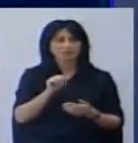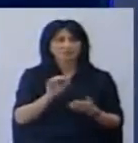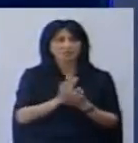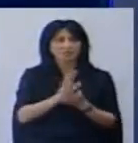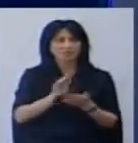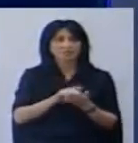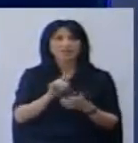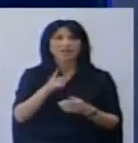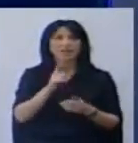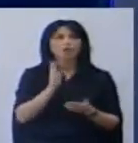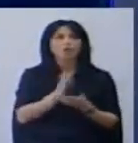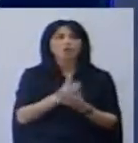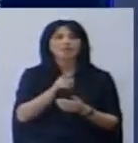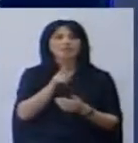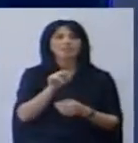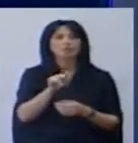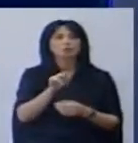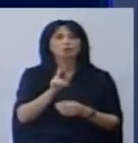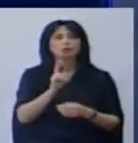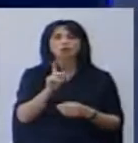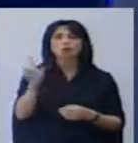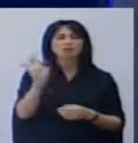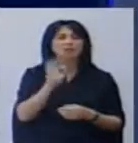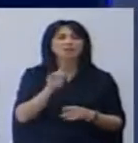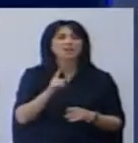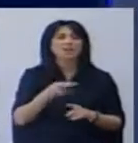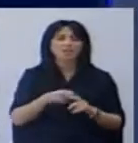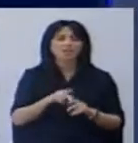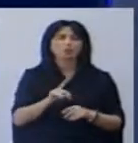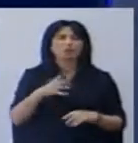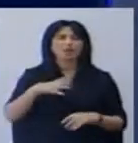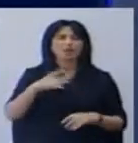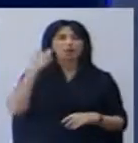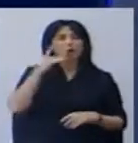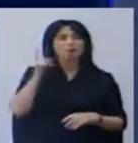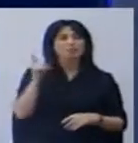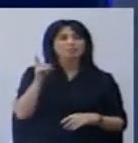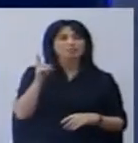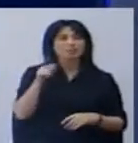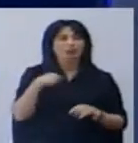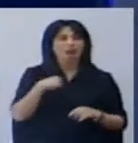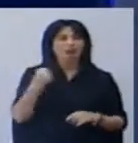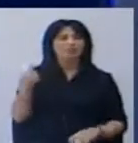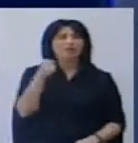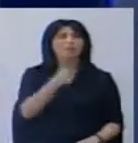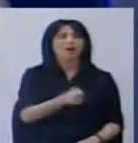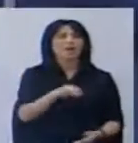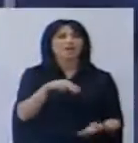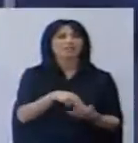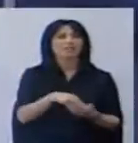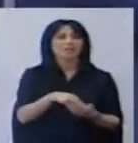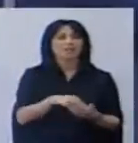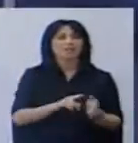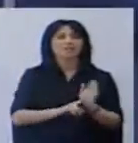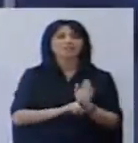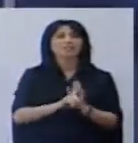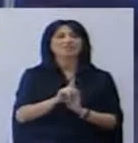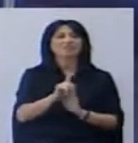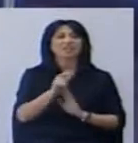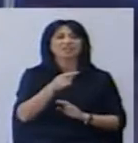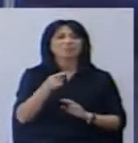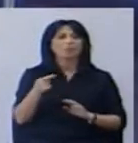ასე თქვა, რატო ხართ თქვენ ფოთში კანდიდატი, კითხეს, იმიტომ რომ ქართულმა ოცნებამ აქ დამაყენა, ანუ მან თავიდანვე